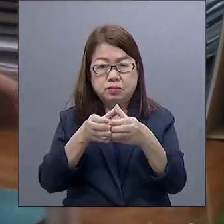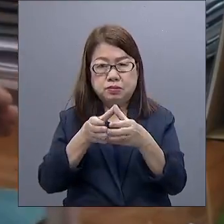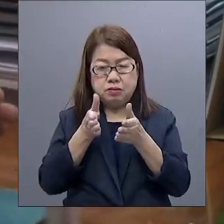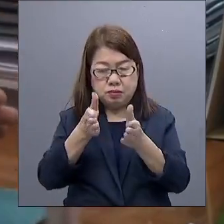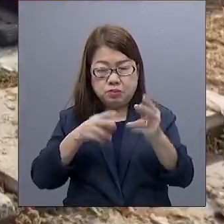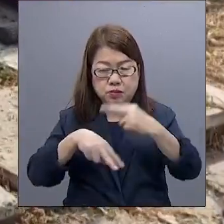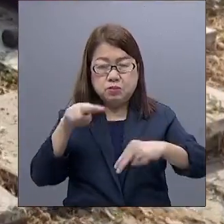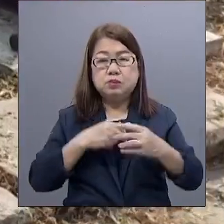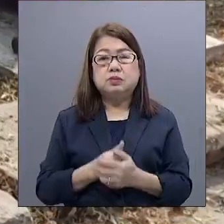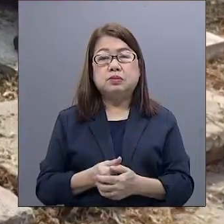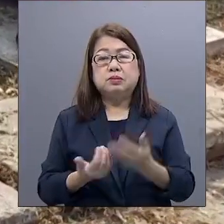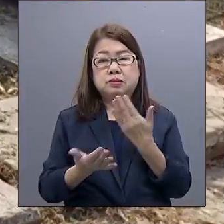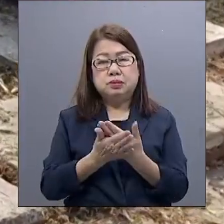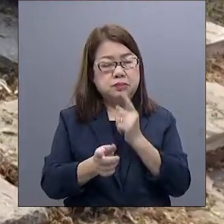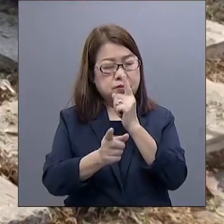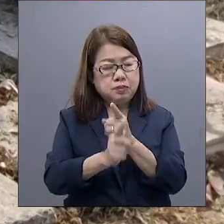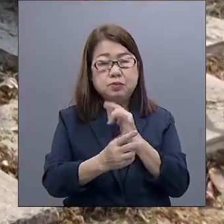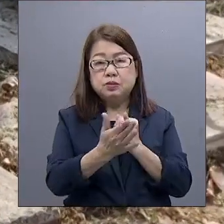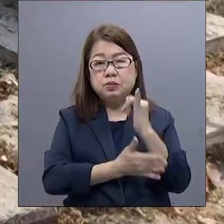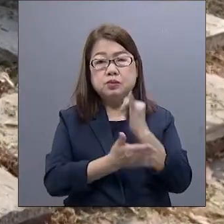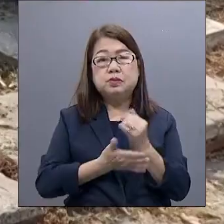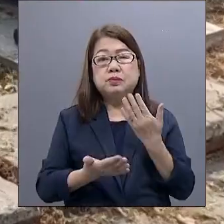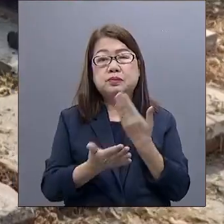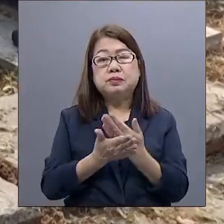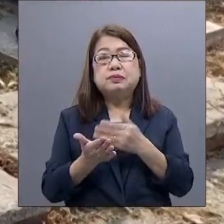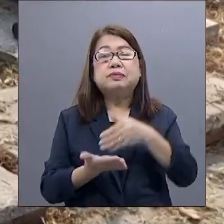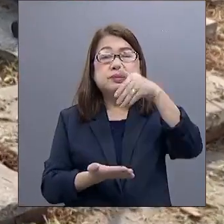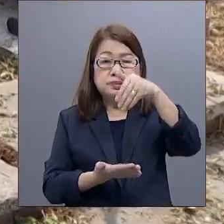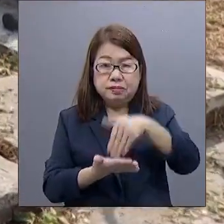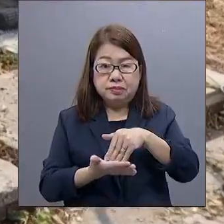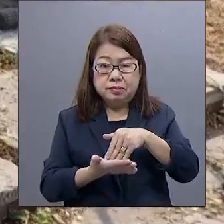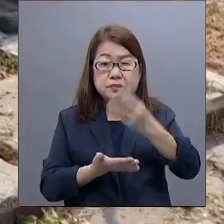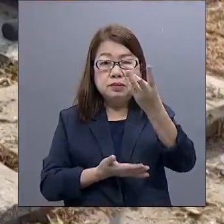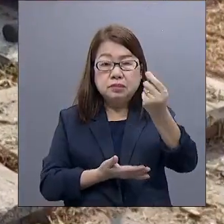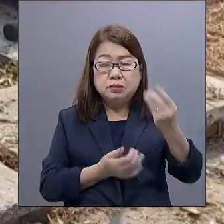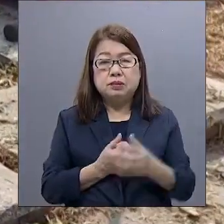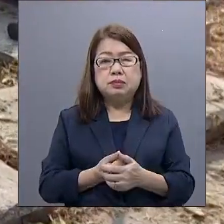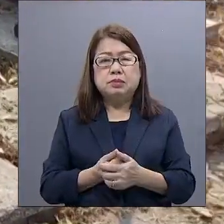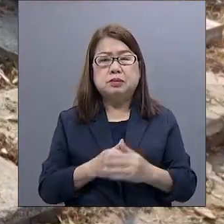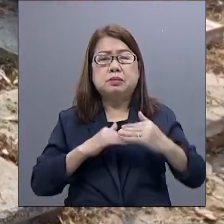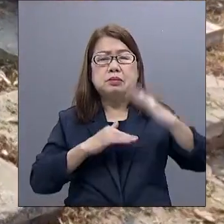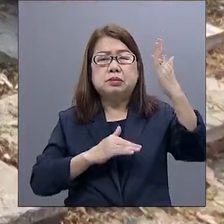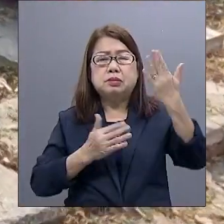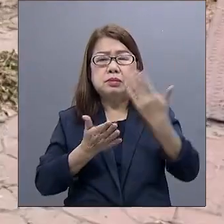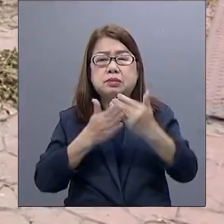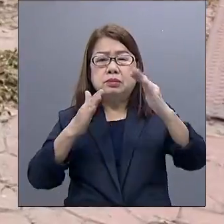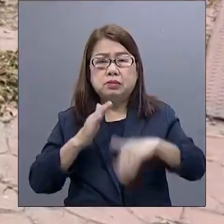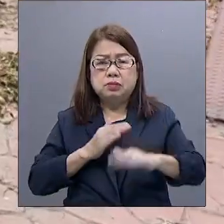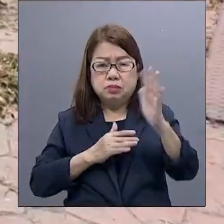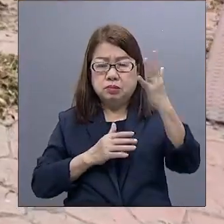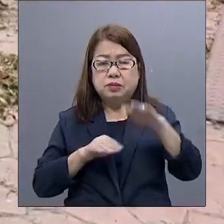ก็มาการณะโหนทำรมคากางหออะไรอยู่มีบนพียาสอบมาใหยวสูงกว่าหอต่ำกว่าเพระ